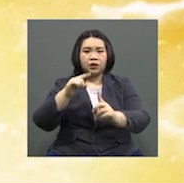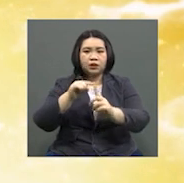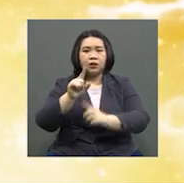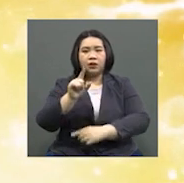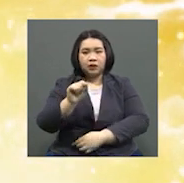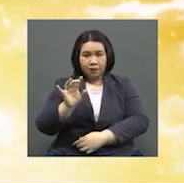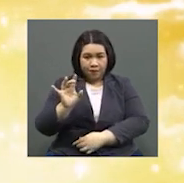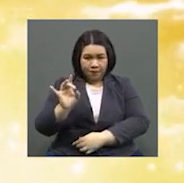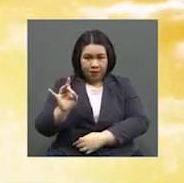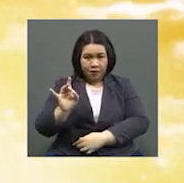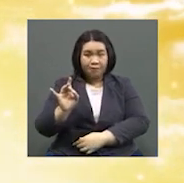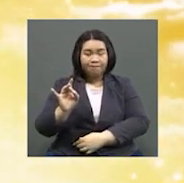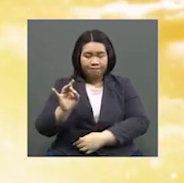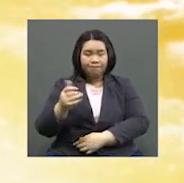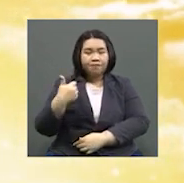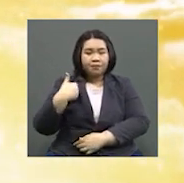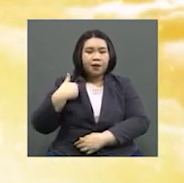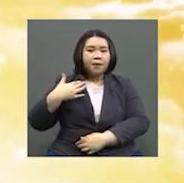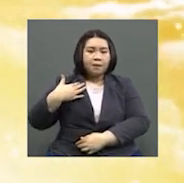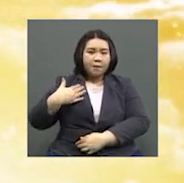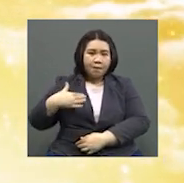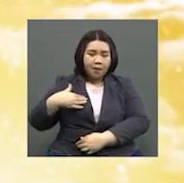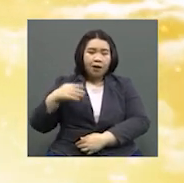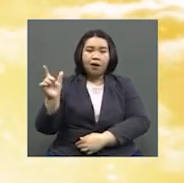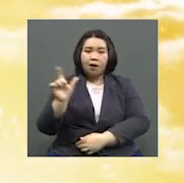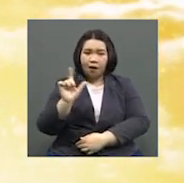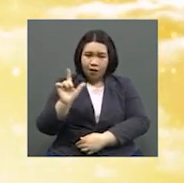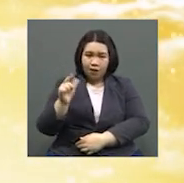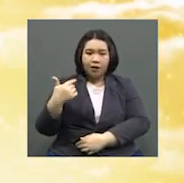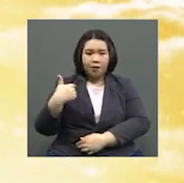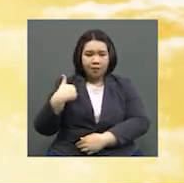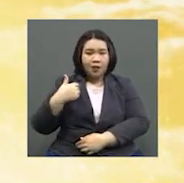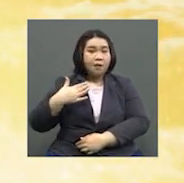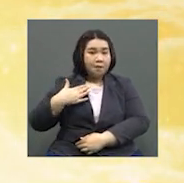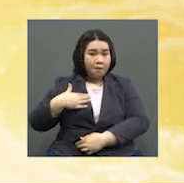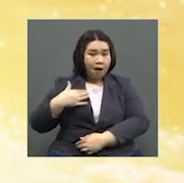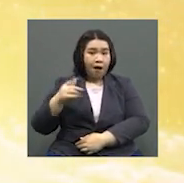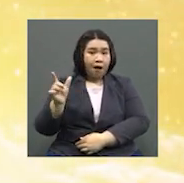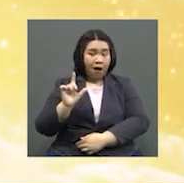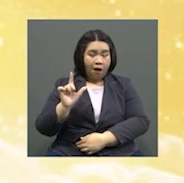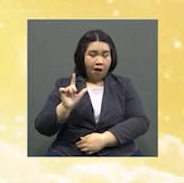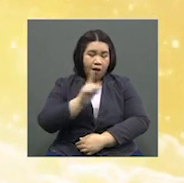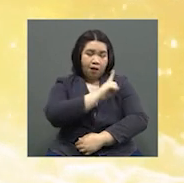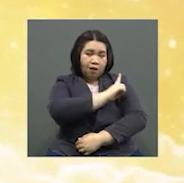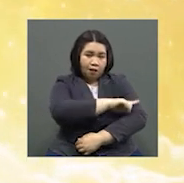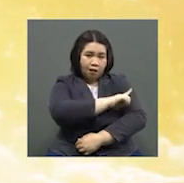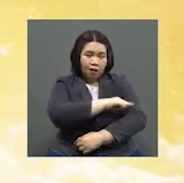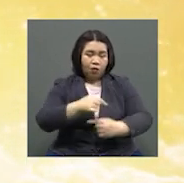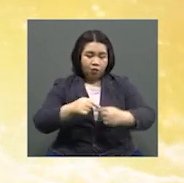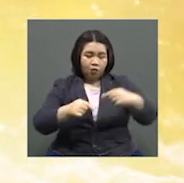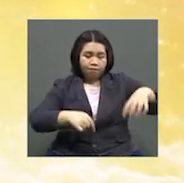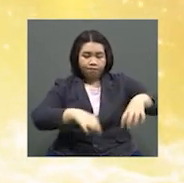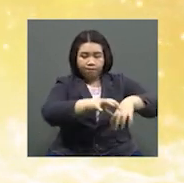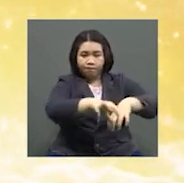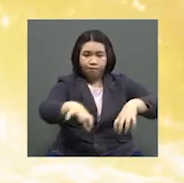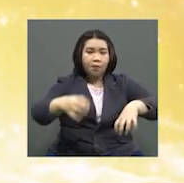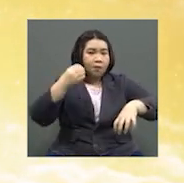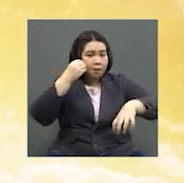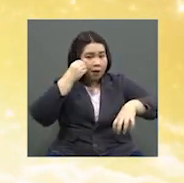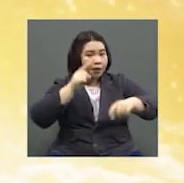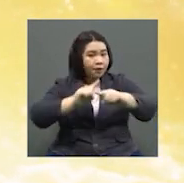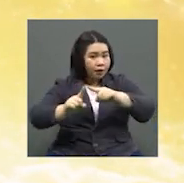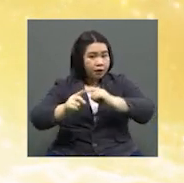มหากรุณาธิคุณโดยดำเนินการจัดตั้งโต๊ะหมู่ประดิษฐานพระบรมฉายาลักษณ์พระบาทสมเด็จพระเจ้าอยู่หัวพร้อมเครื่อง